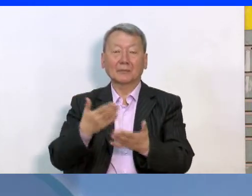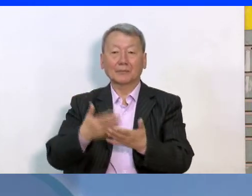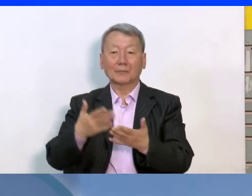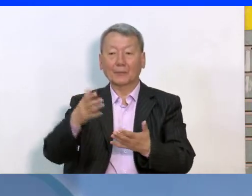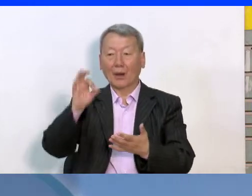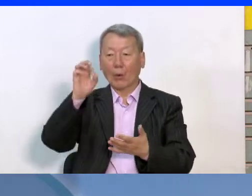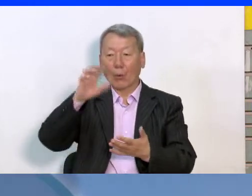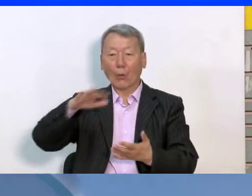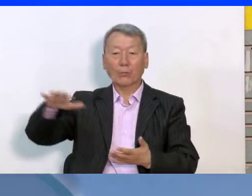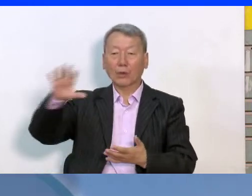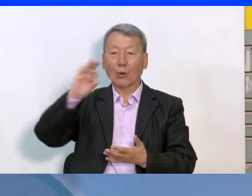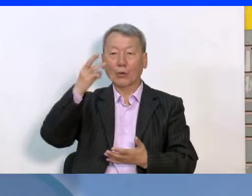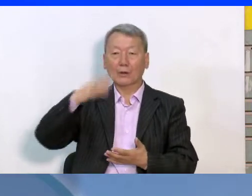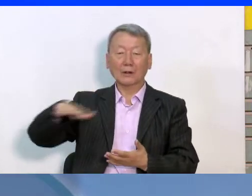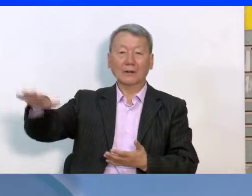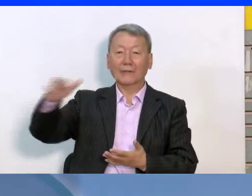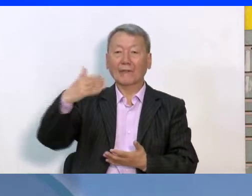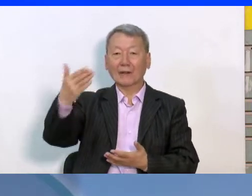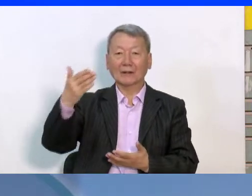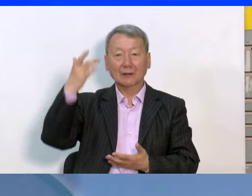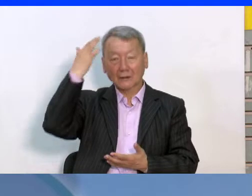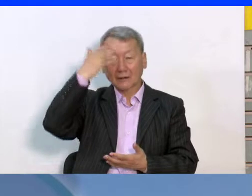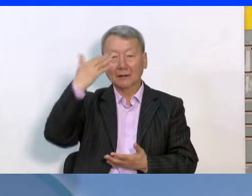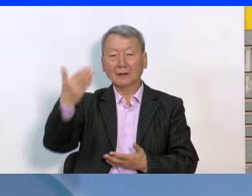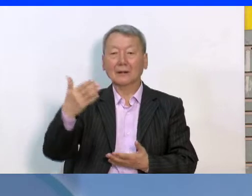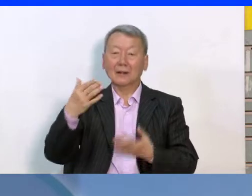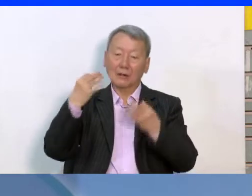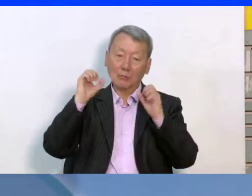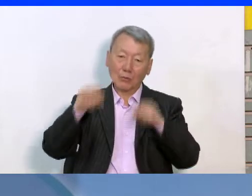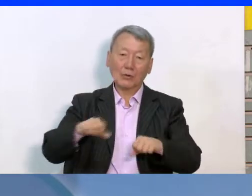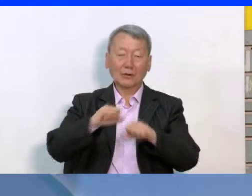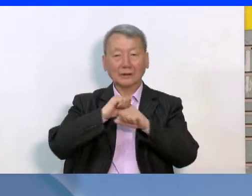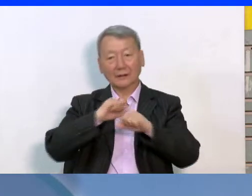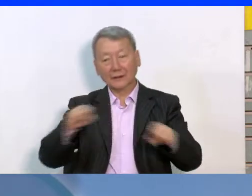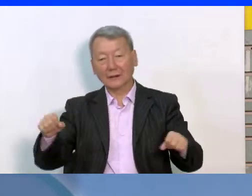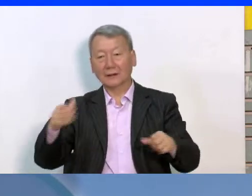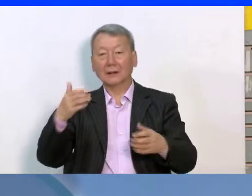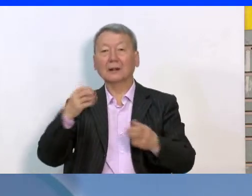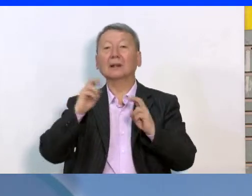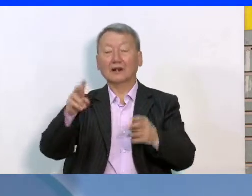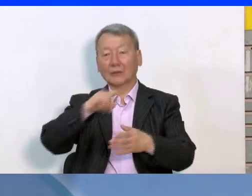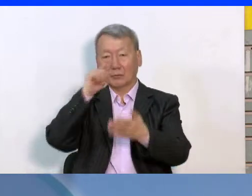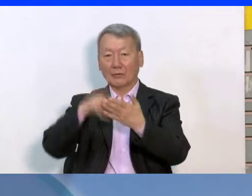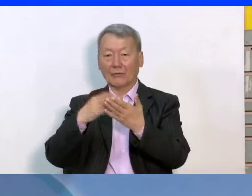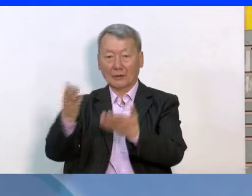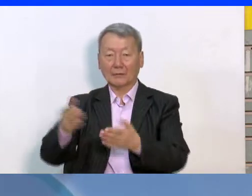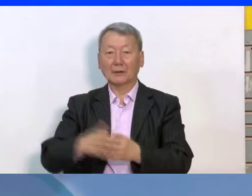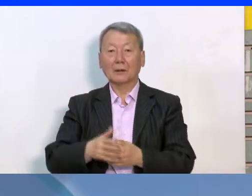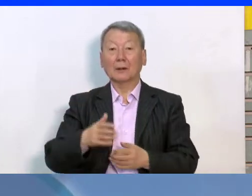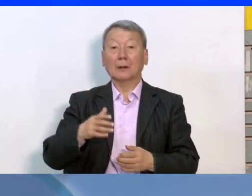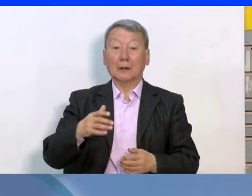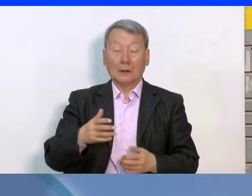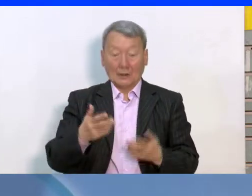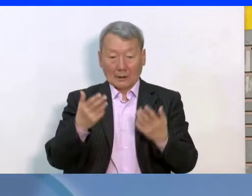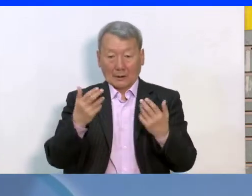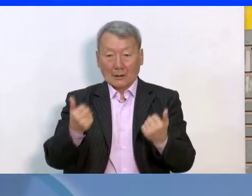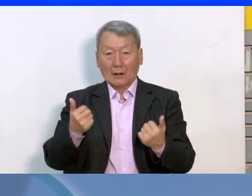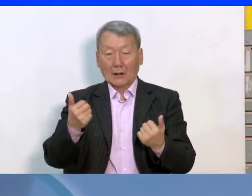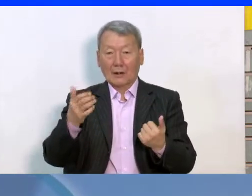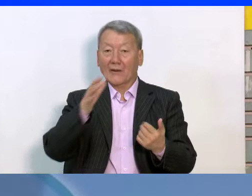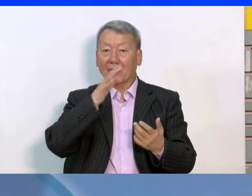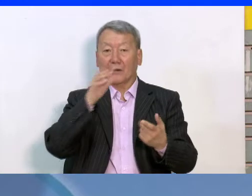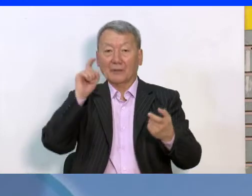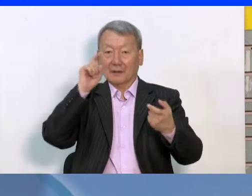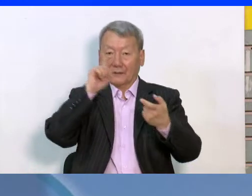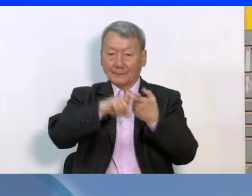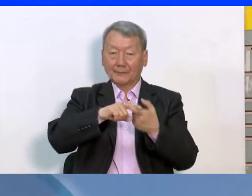болбосо кандай аракеттер болот сиздер тараптан? Уруксат берилеби же чектөө коюлабы? Быйылкы жылы кырдаалга